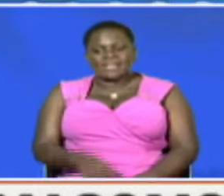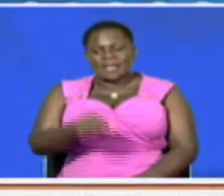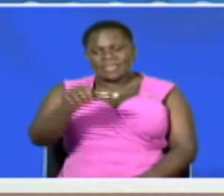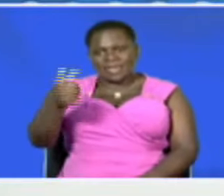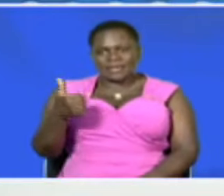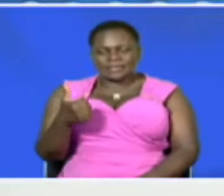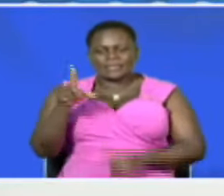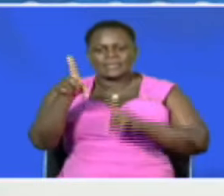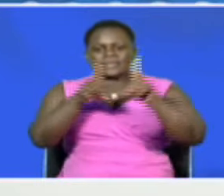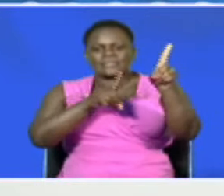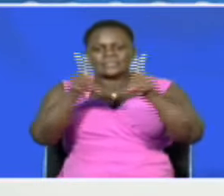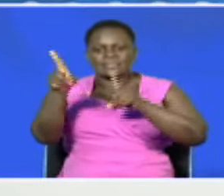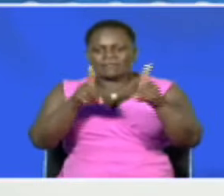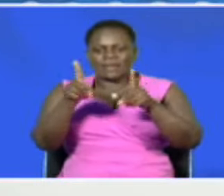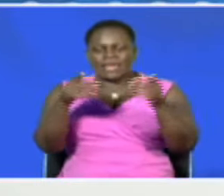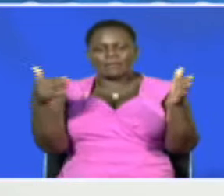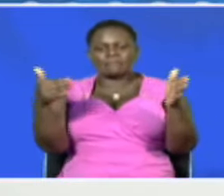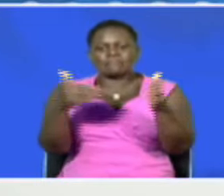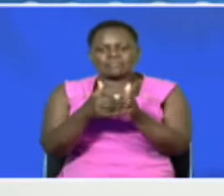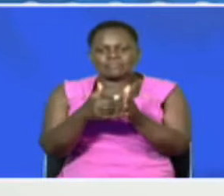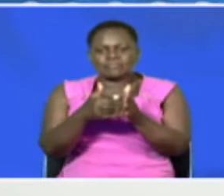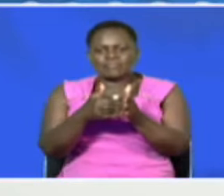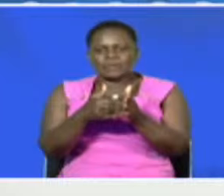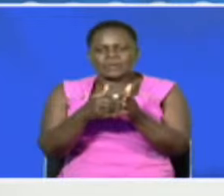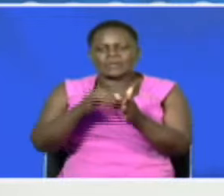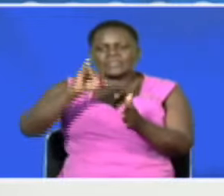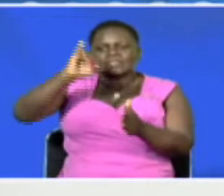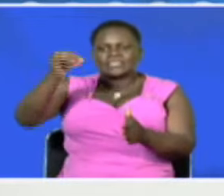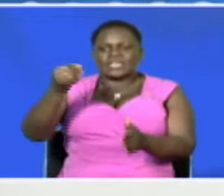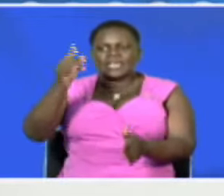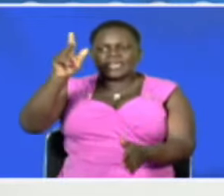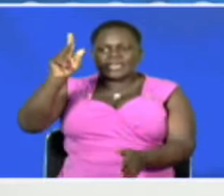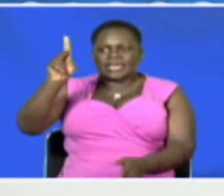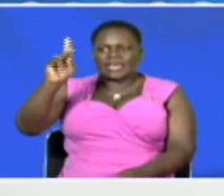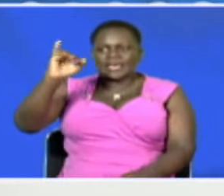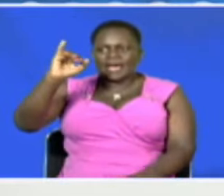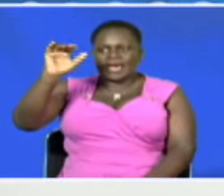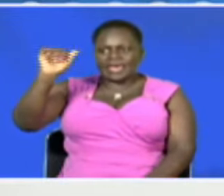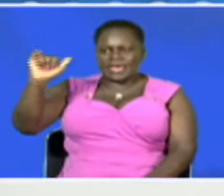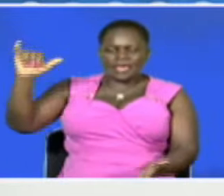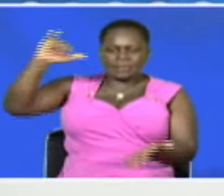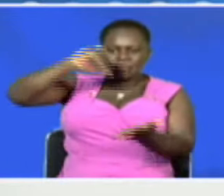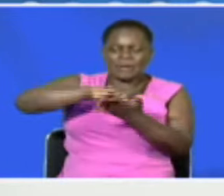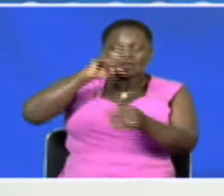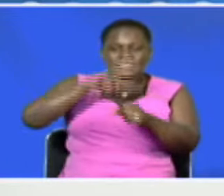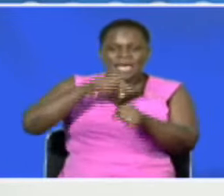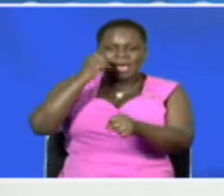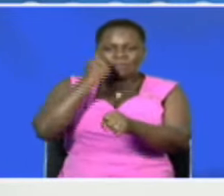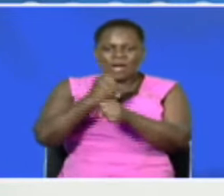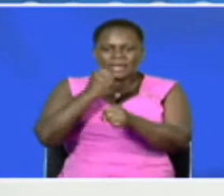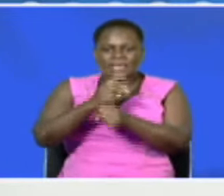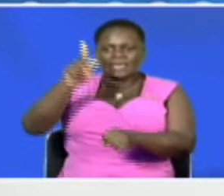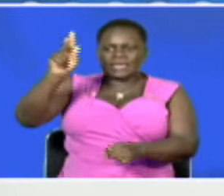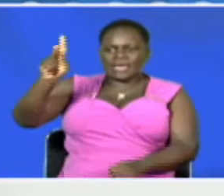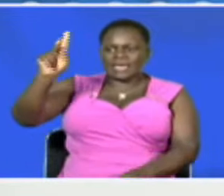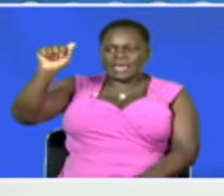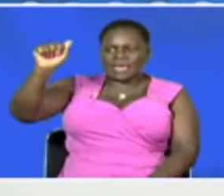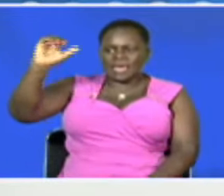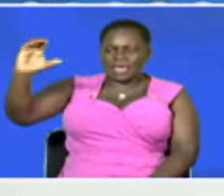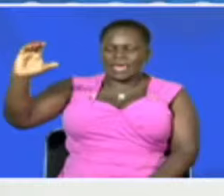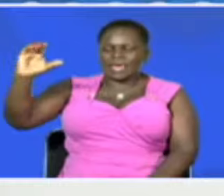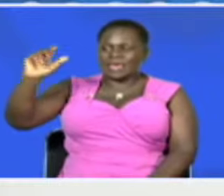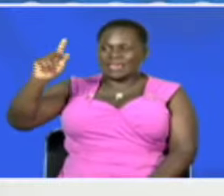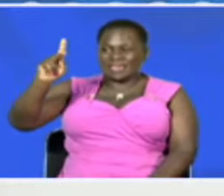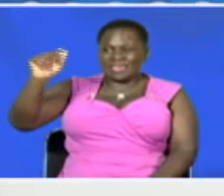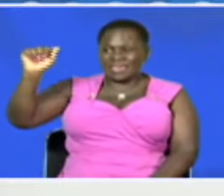Kwingineko, usafiri ulitatizika katika uwanja wa ndege wa kimataifa wa Jomo Kenyatta wakati wafanyakazi wa mamlaka ya viwanja vya ndege